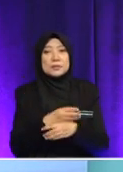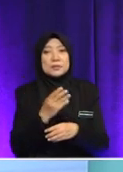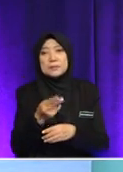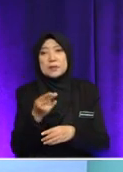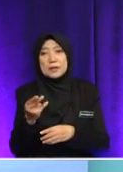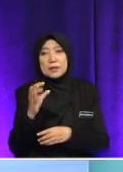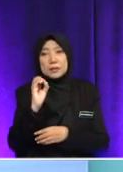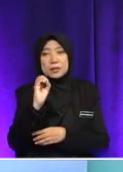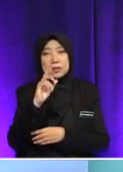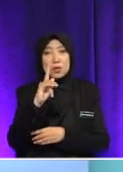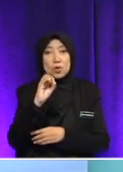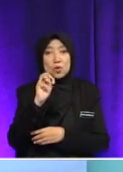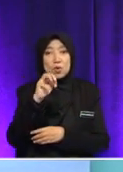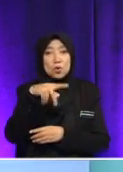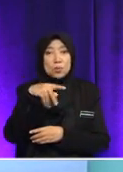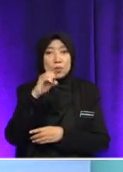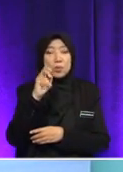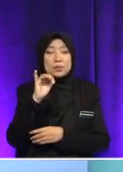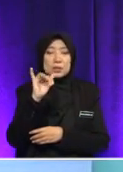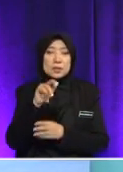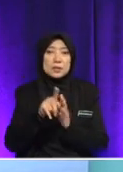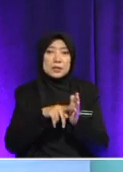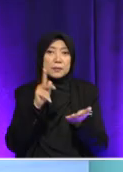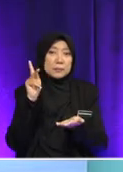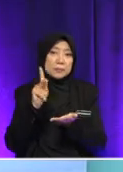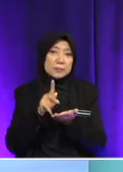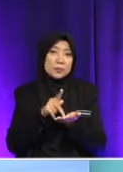Oke bagi konkrit yang diperkukut